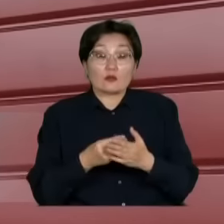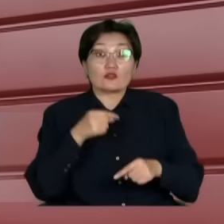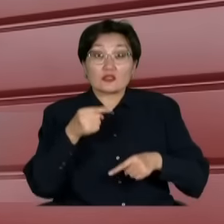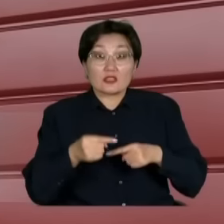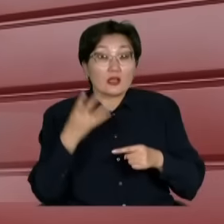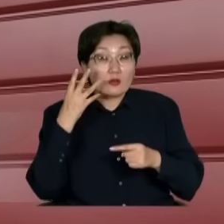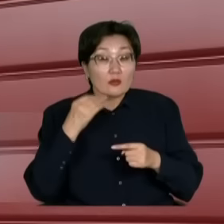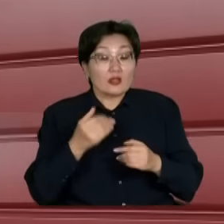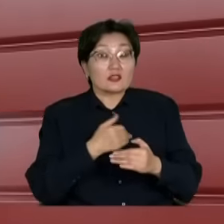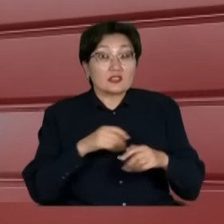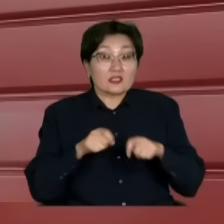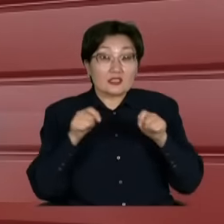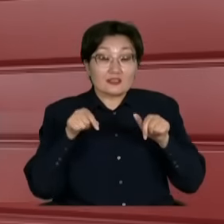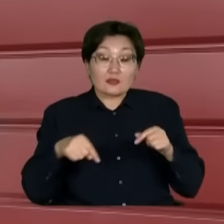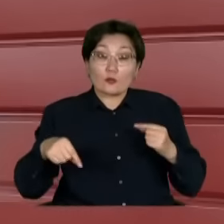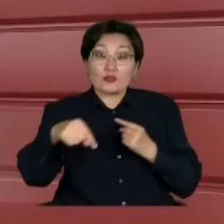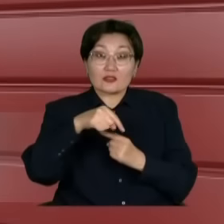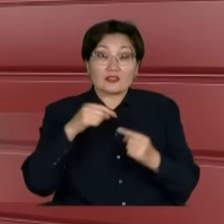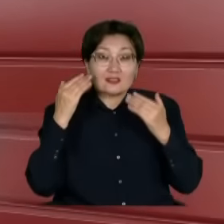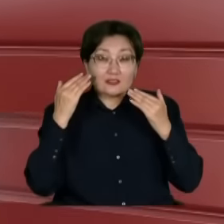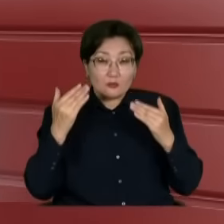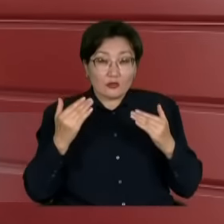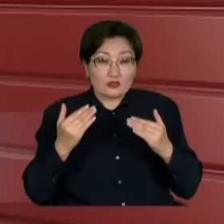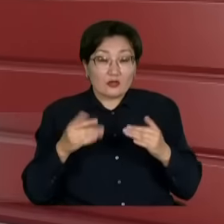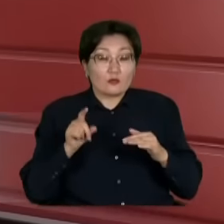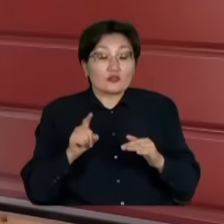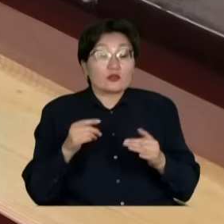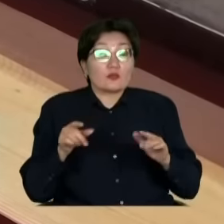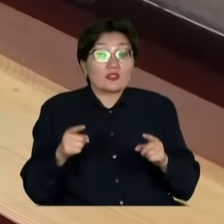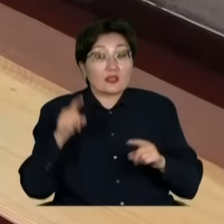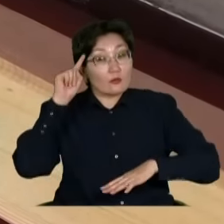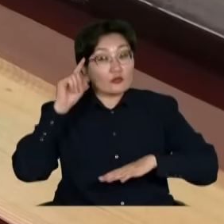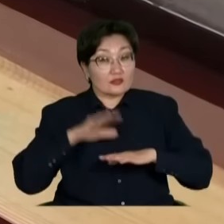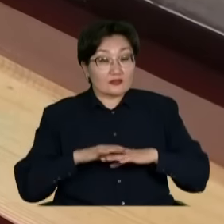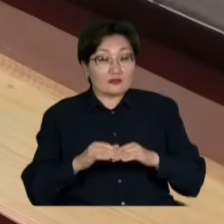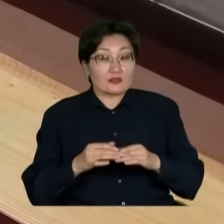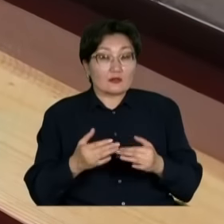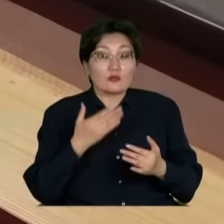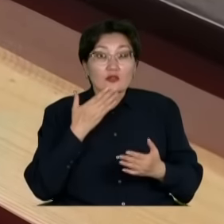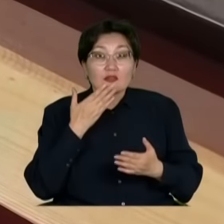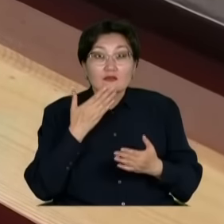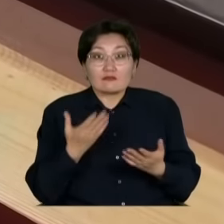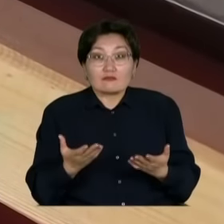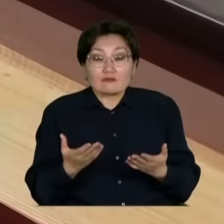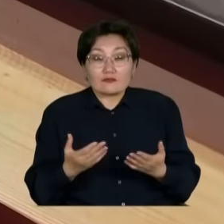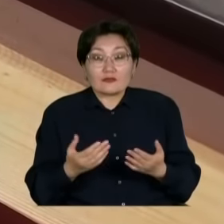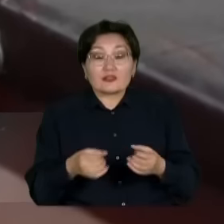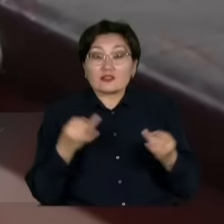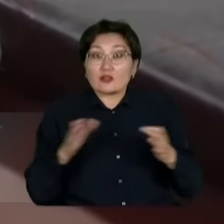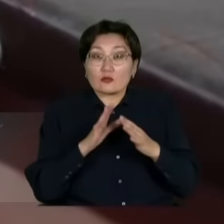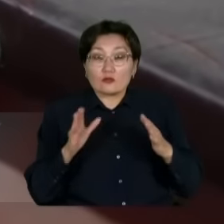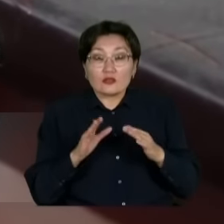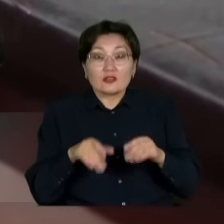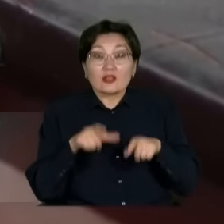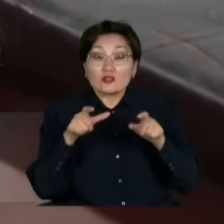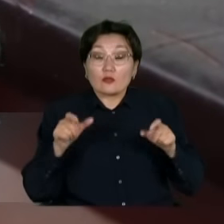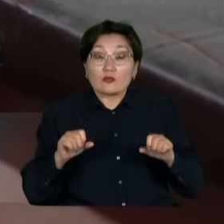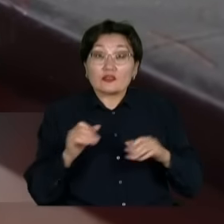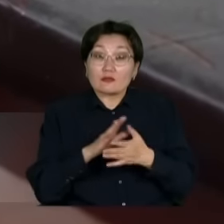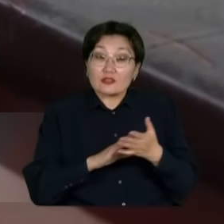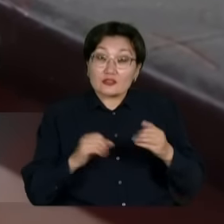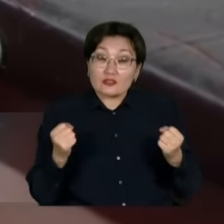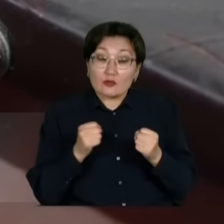собирается открывать здесь бизнес неизвестно интересно Только почему в акимате не интересует то что горожане продолжают мёрзнуть на улице тем